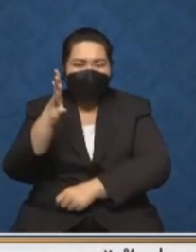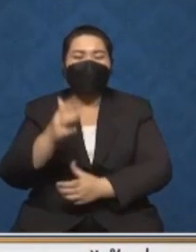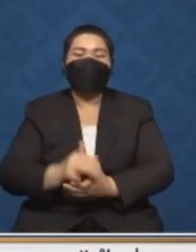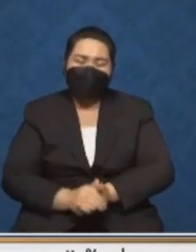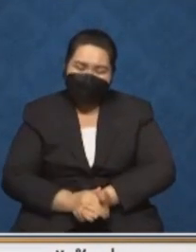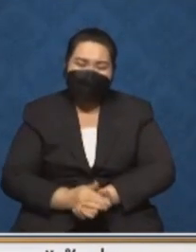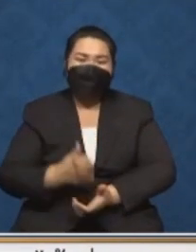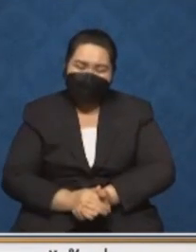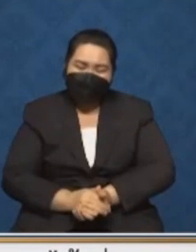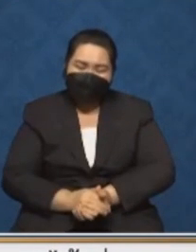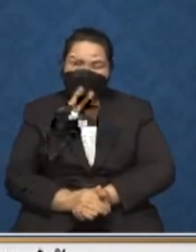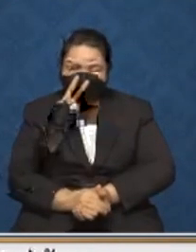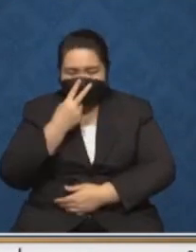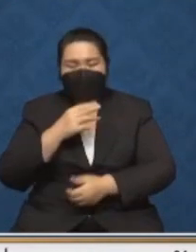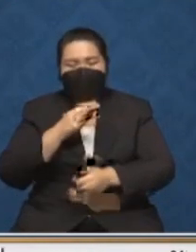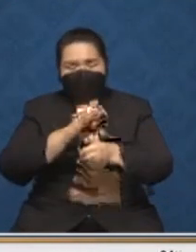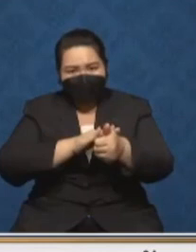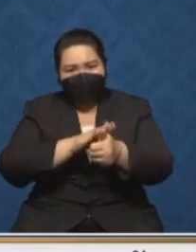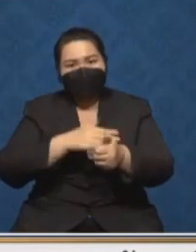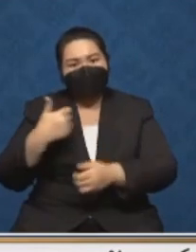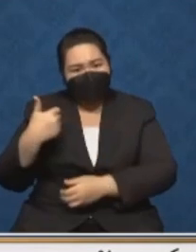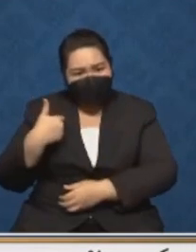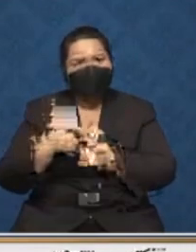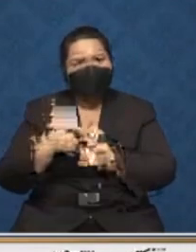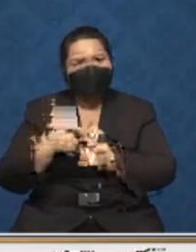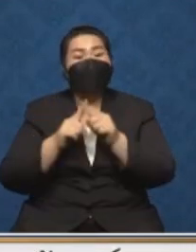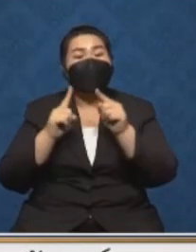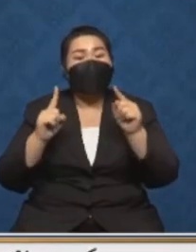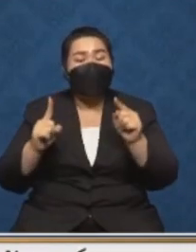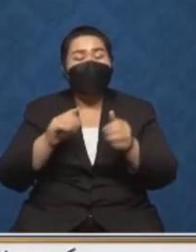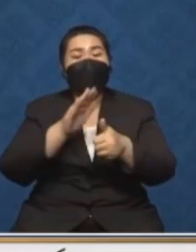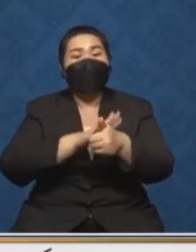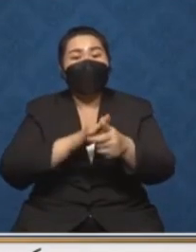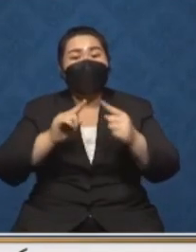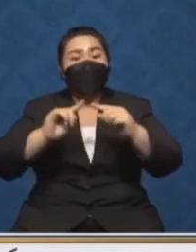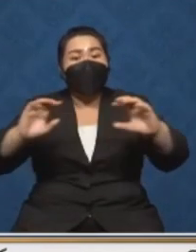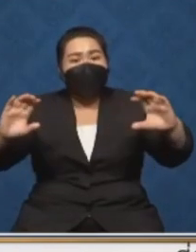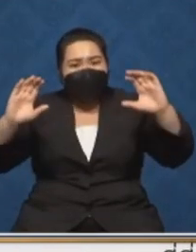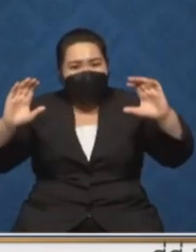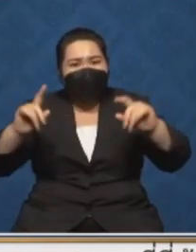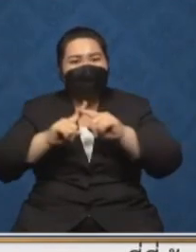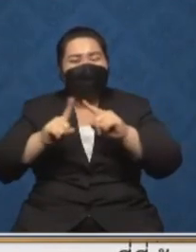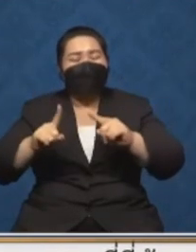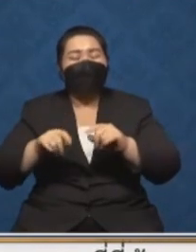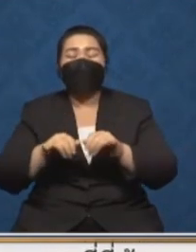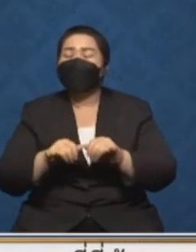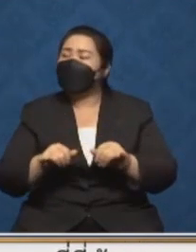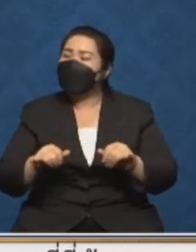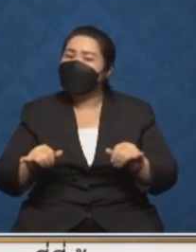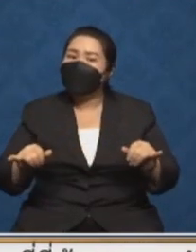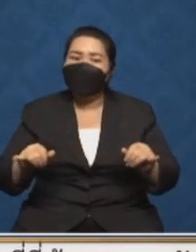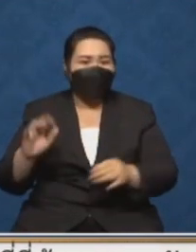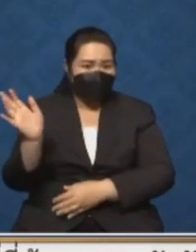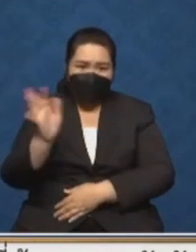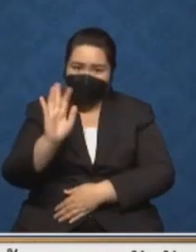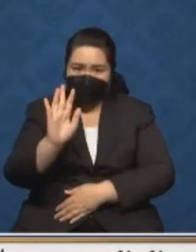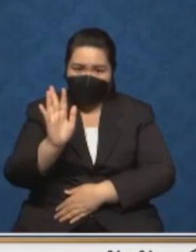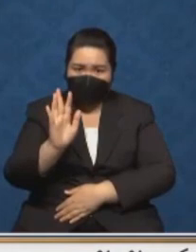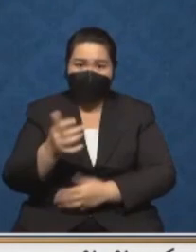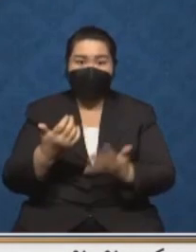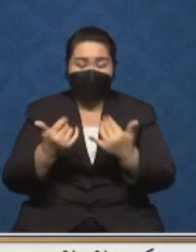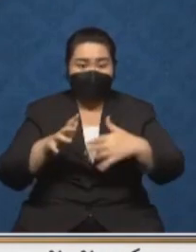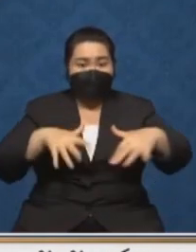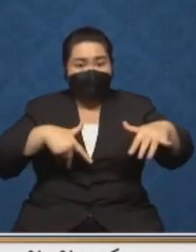เพฉั้ผมเจนใจนะ แต่เห็ใจดิ ราชการอย่านอนหลบทับสิทธ์วันนี้พระชาชน